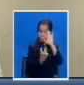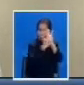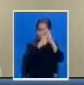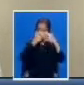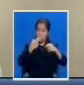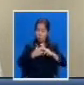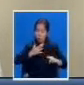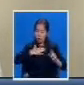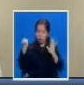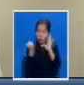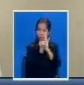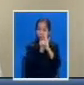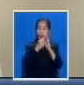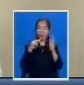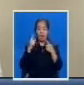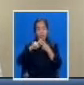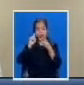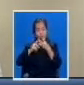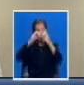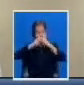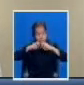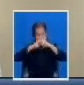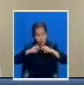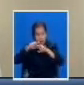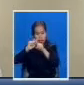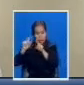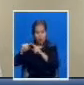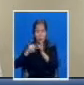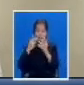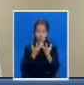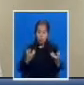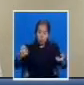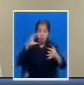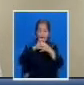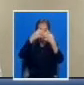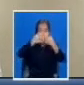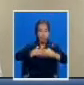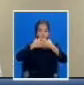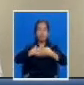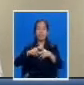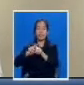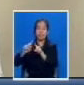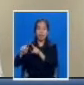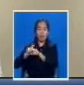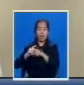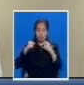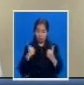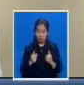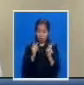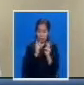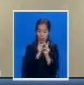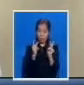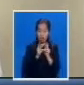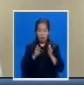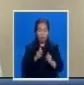ริมในเรื่องของการวิจัยพัฒนาเพื่อเพิ่มมูลค่าให้กับสินค้านะครับแล้วก็ขณะนี้คณะกรรมการซึ่งทำหน้า